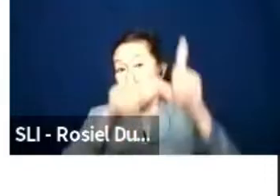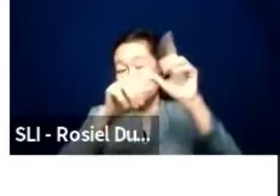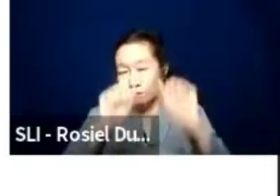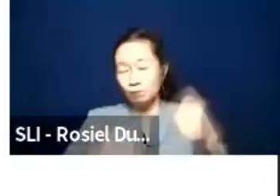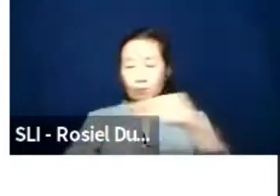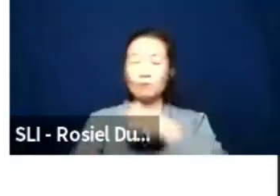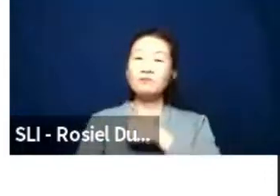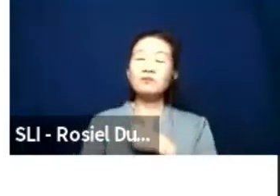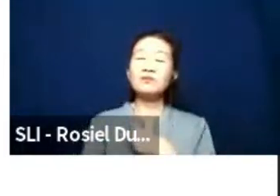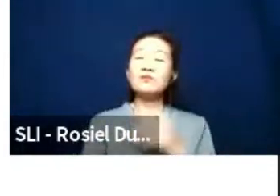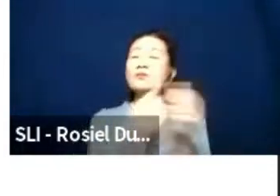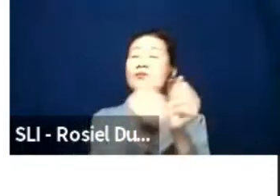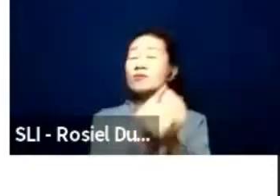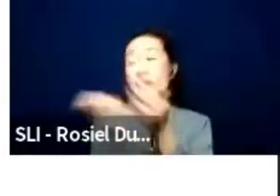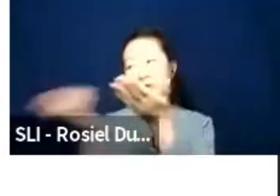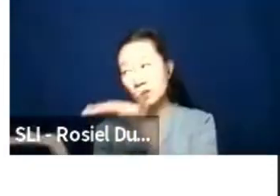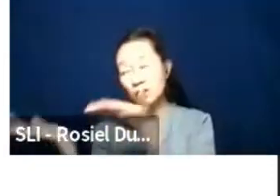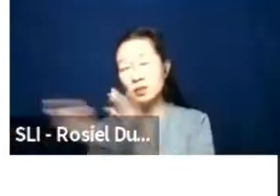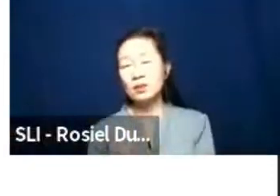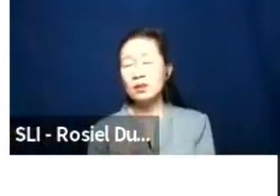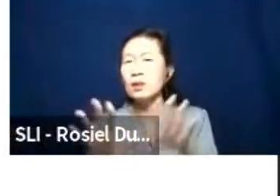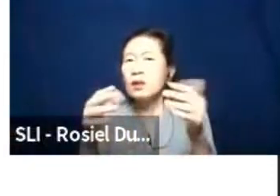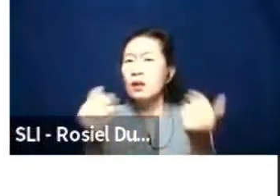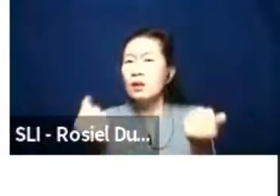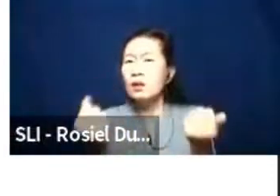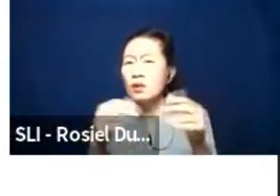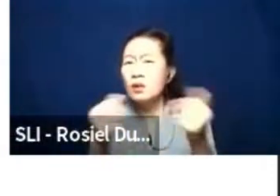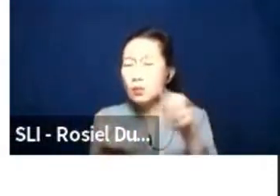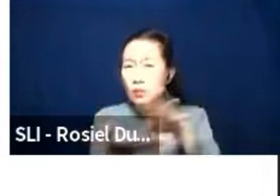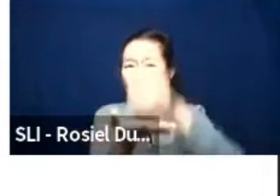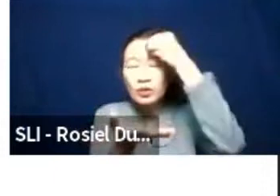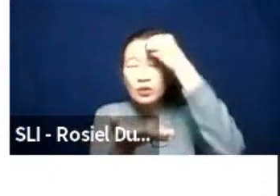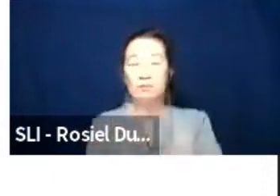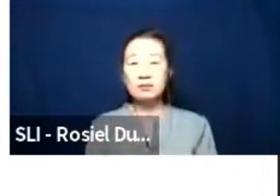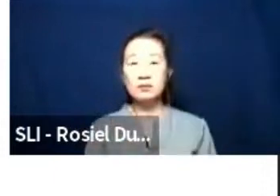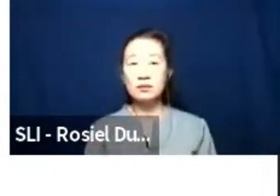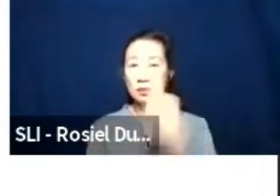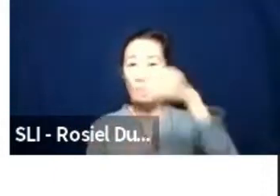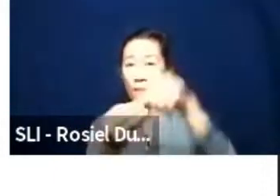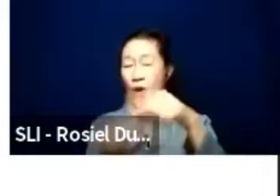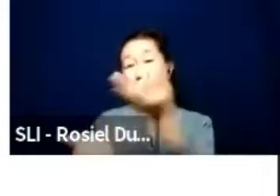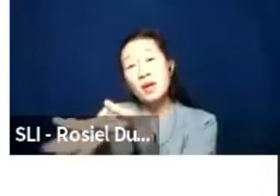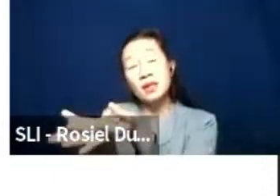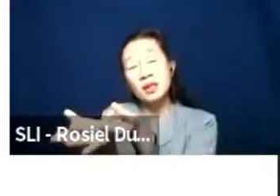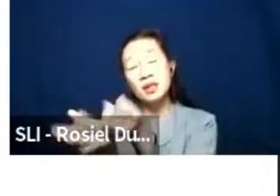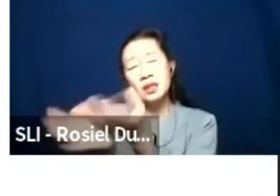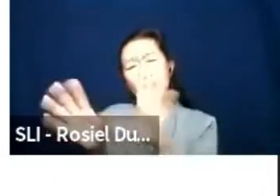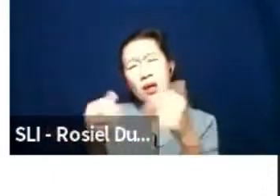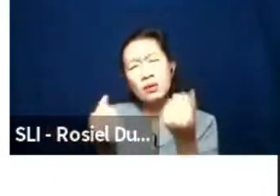natin ilagay dyan, paano siya matututo tungkol sa pera?